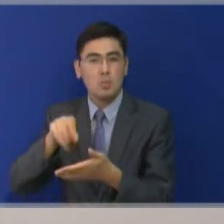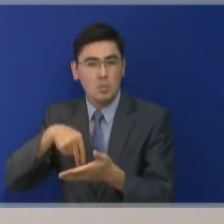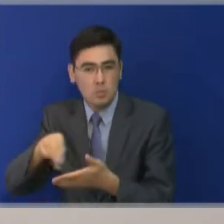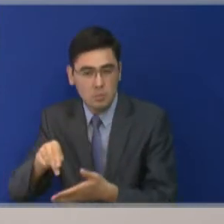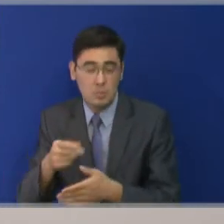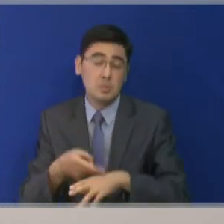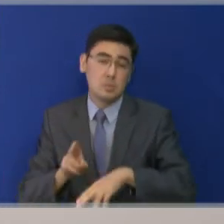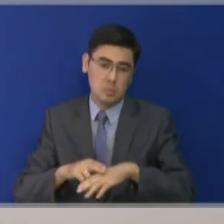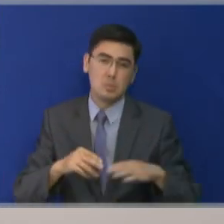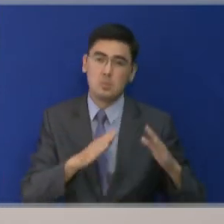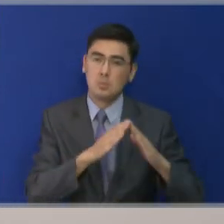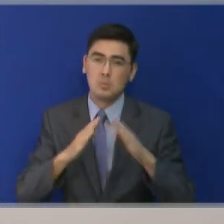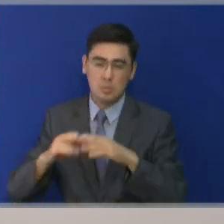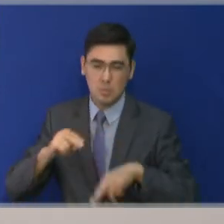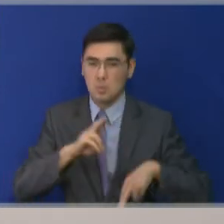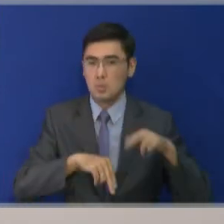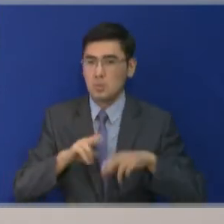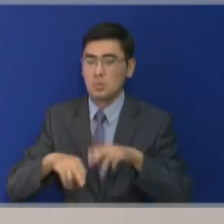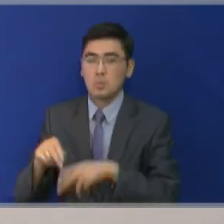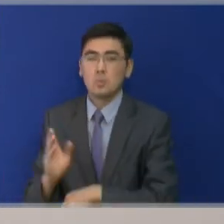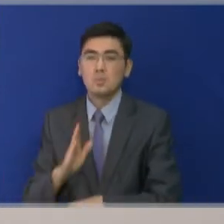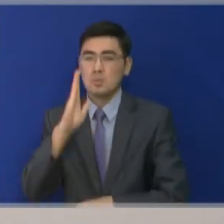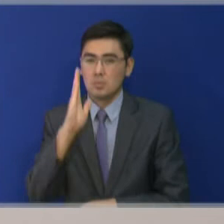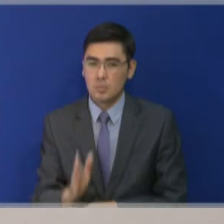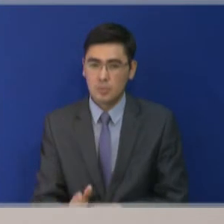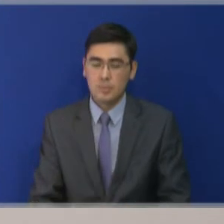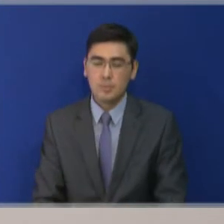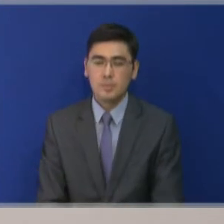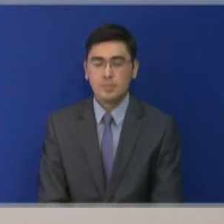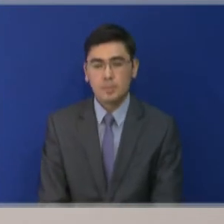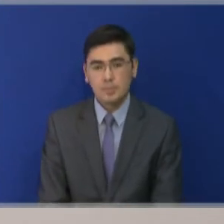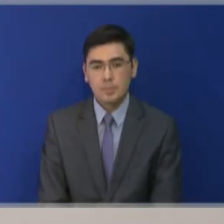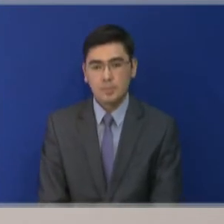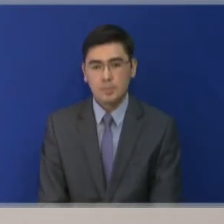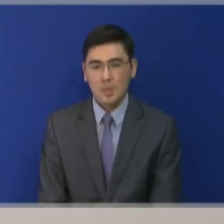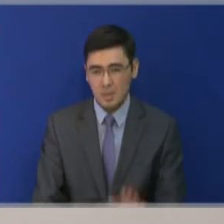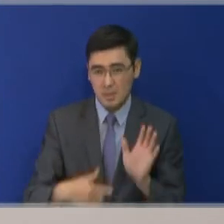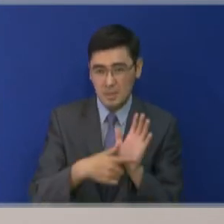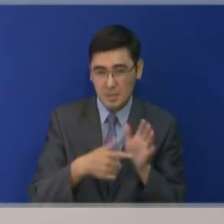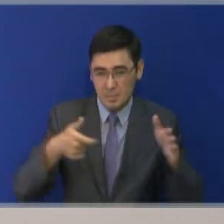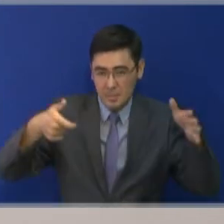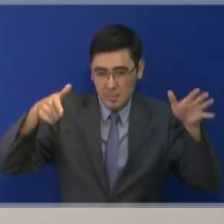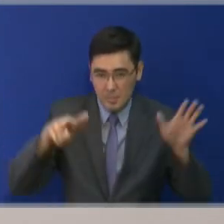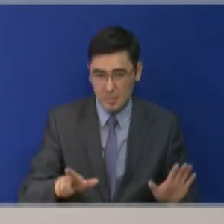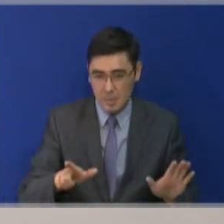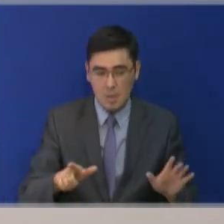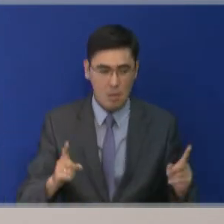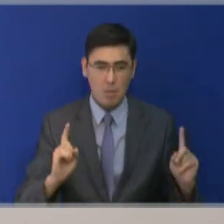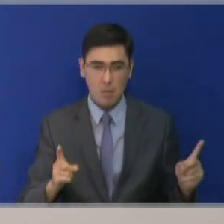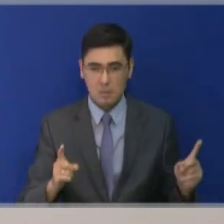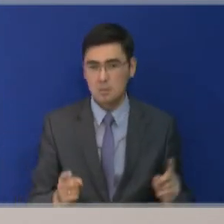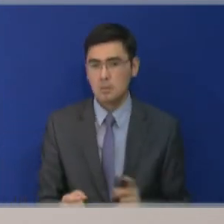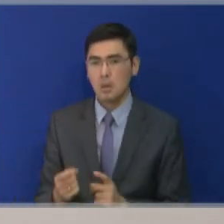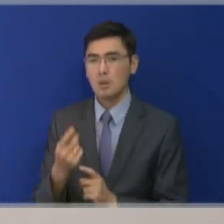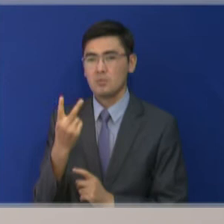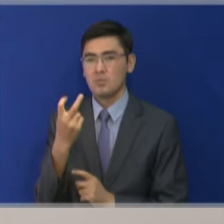облысының құрылыс сәулет және қала құрылысы басқармасының басшысы Әсет Сүлейменов. Ағымдағы жылдың 7 айында барлық қаржыландыру көздері есебінен 200